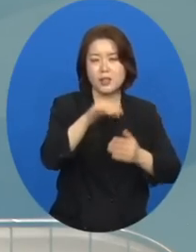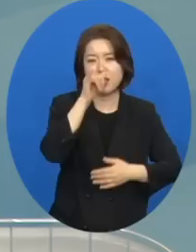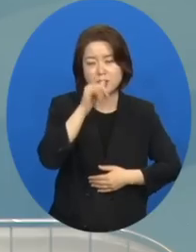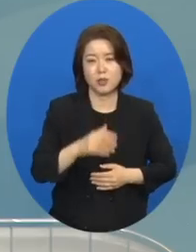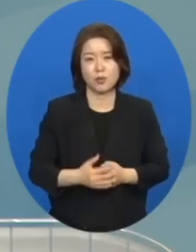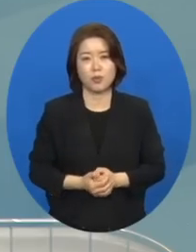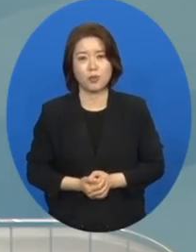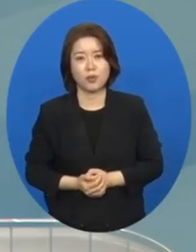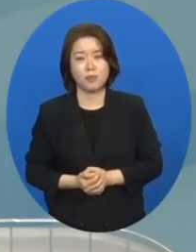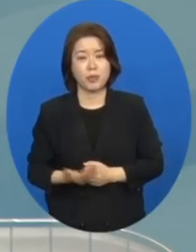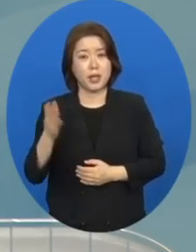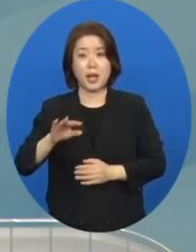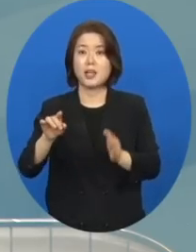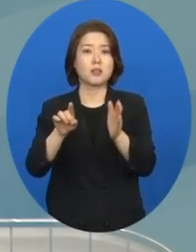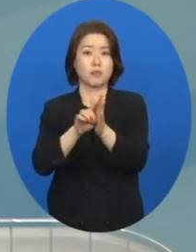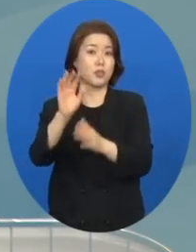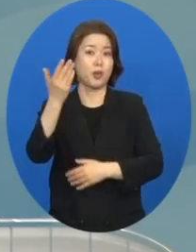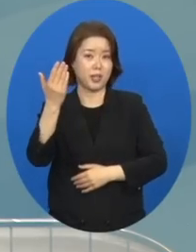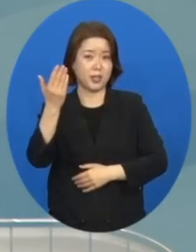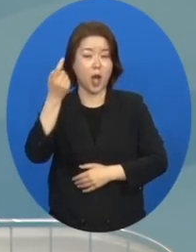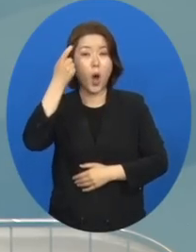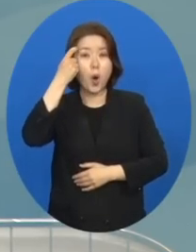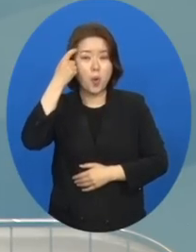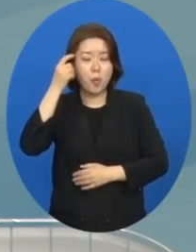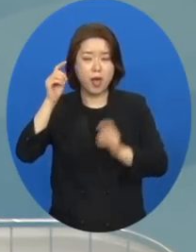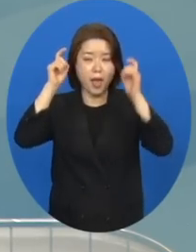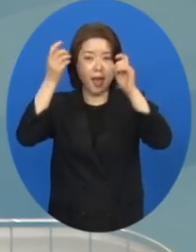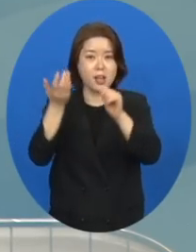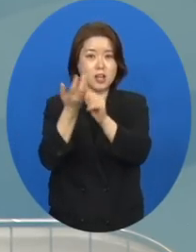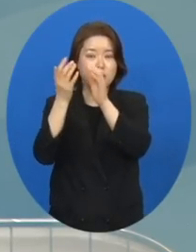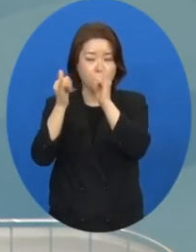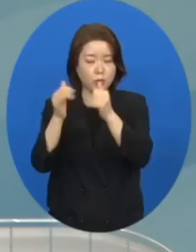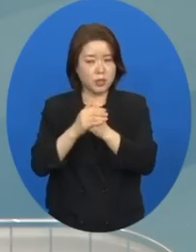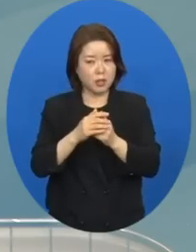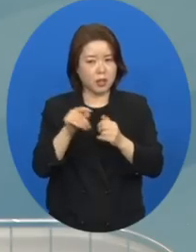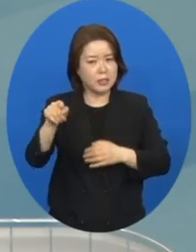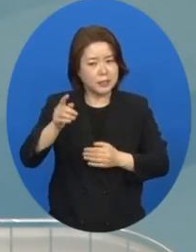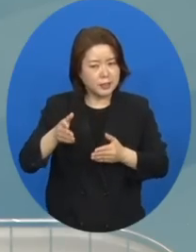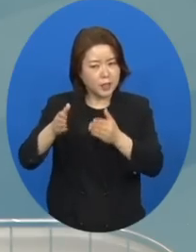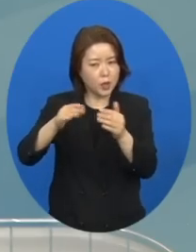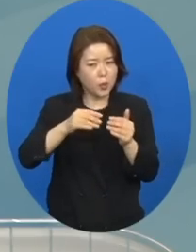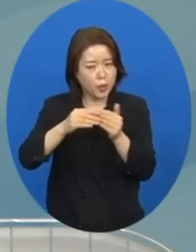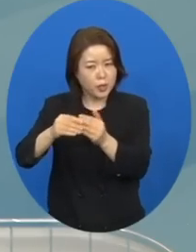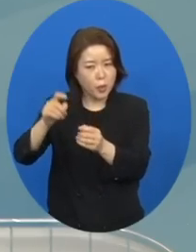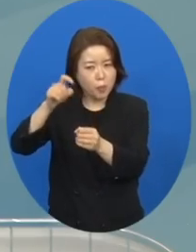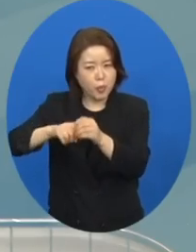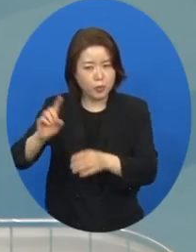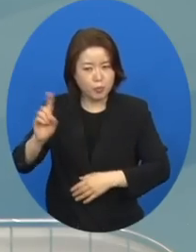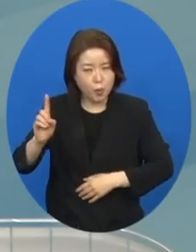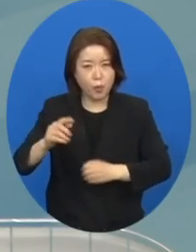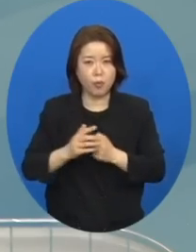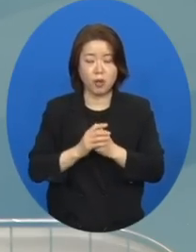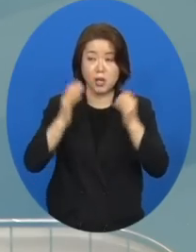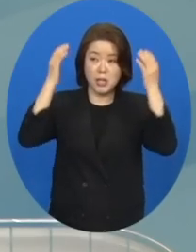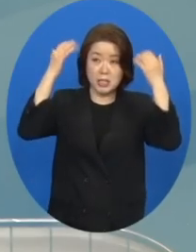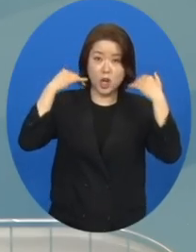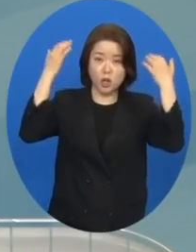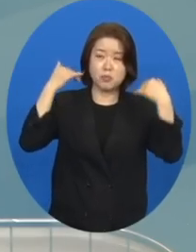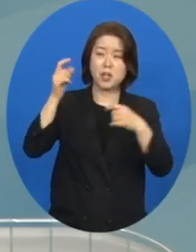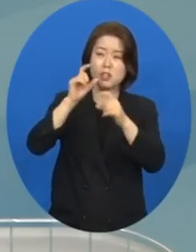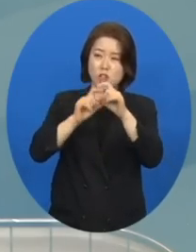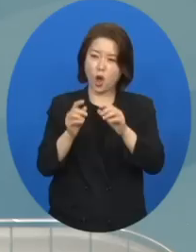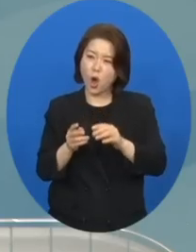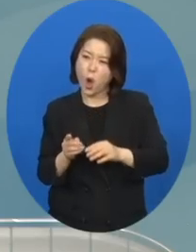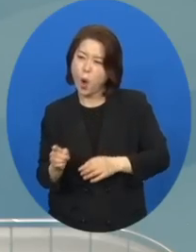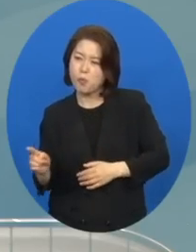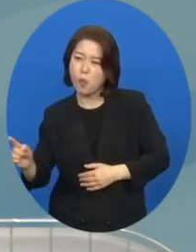그런데 여러분 미 드셔야 해요 왜 목자가 양을 그렇게 인도하는 g 여름에는 때로는 멀리 돌아서